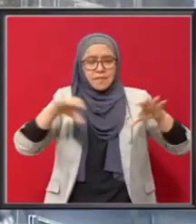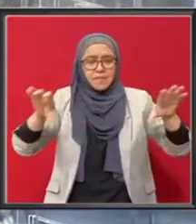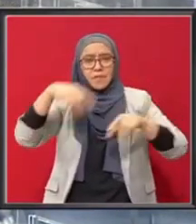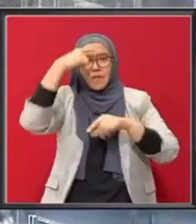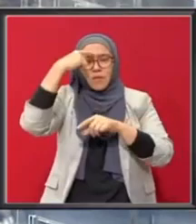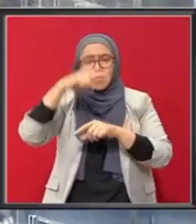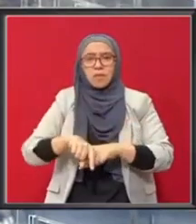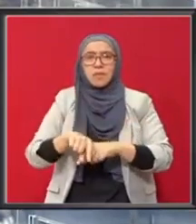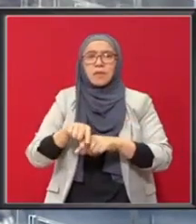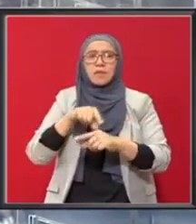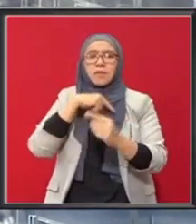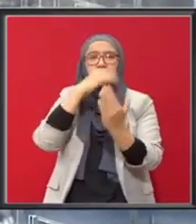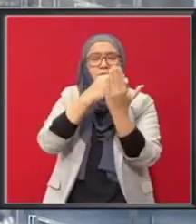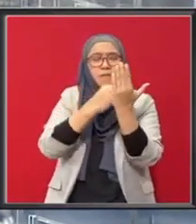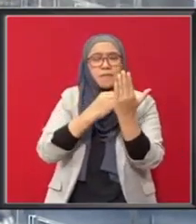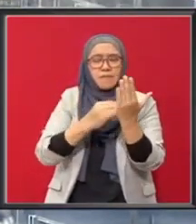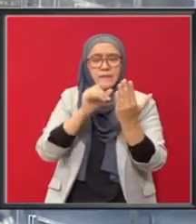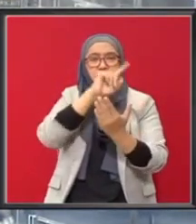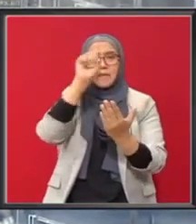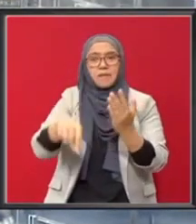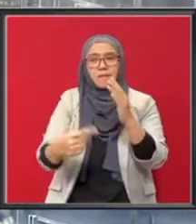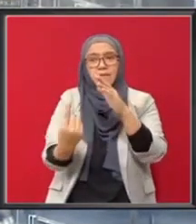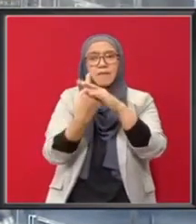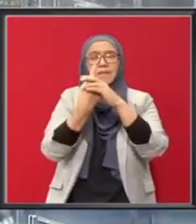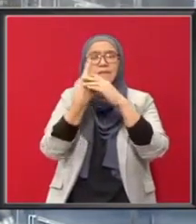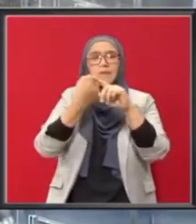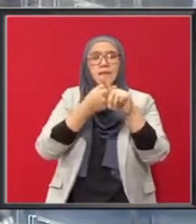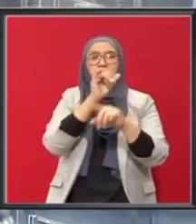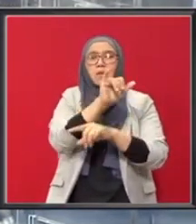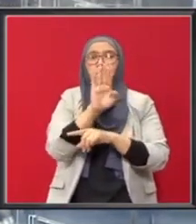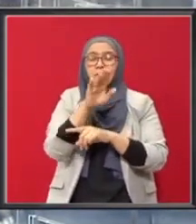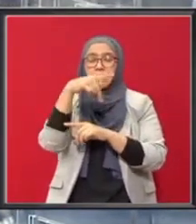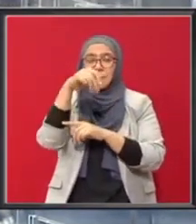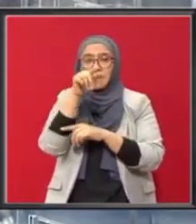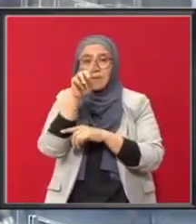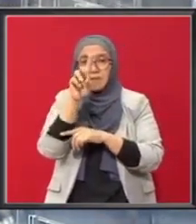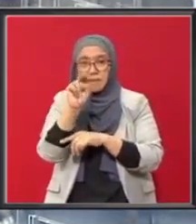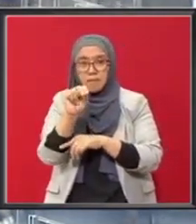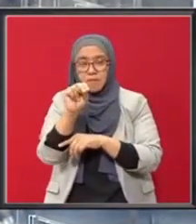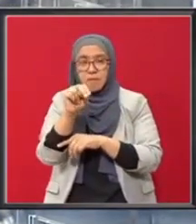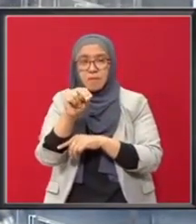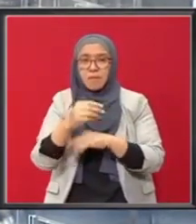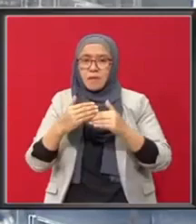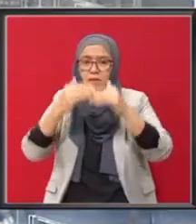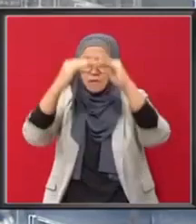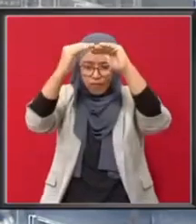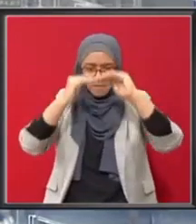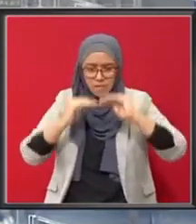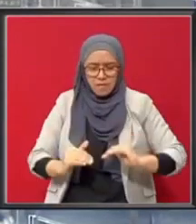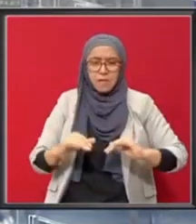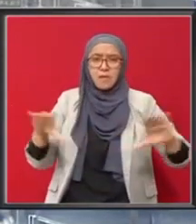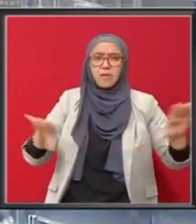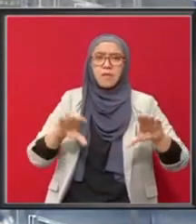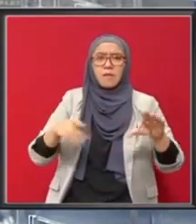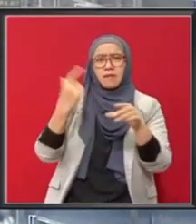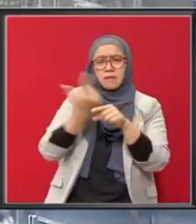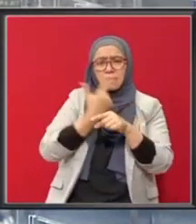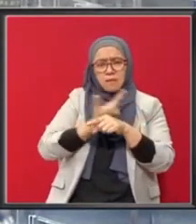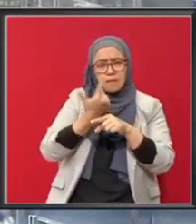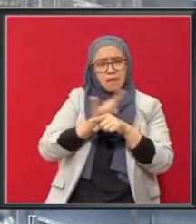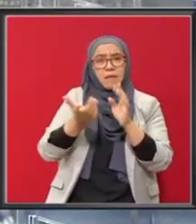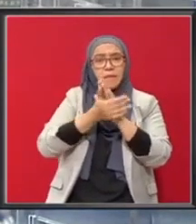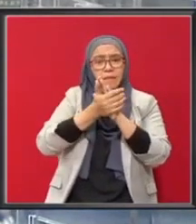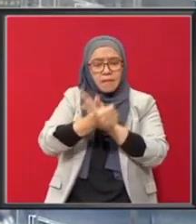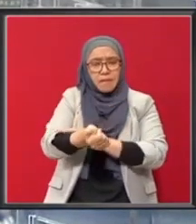soalan yang dibangkitkan oleh ayam promapan dan seterusnya melaksanakan latihan-latihan Kemayoran yang bersifat intensif